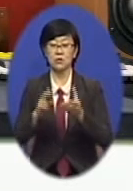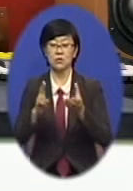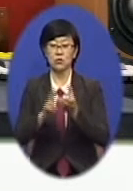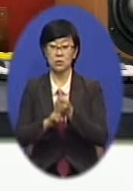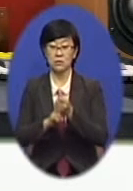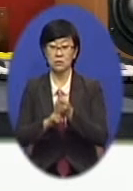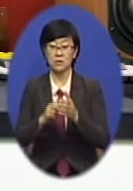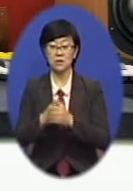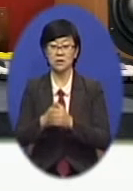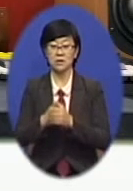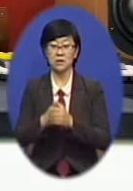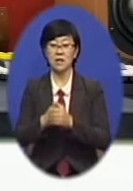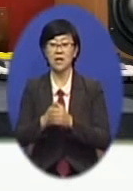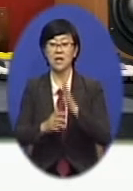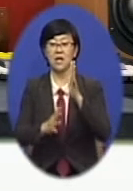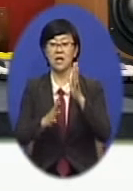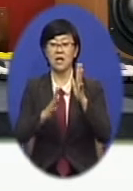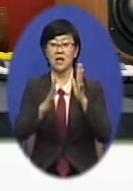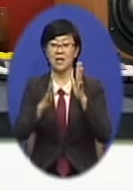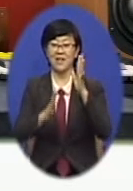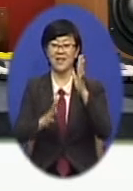이제 갈대밭에.